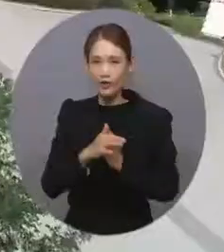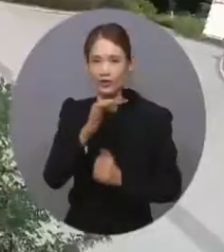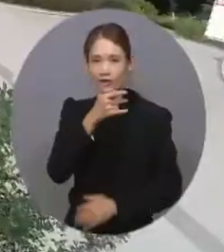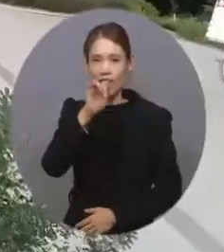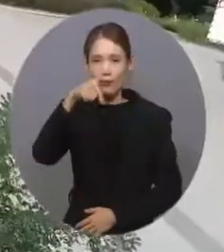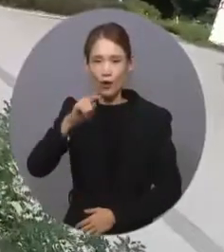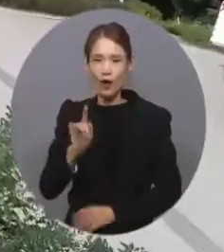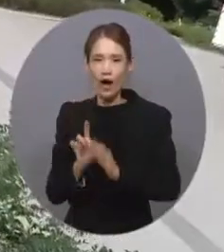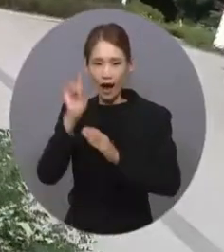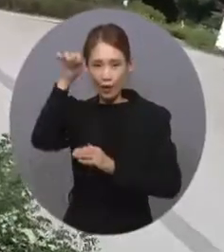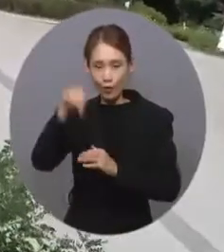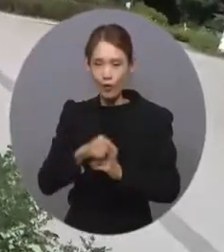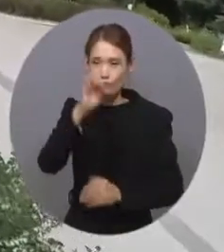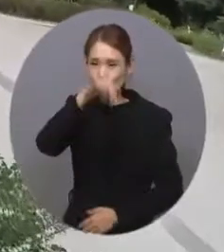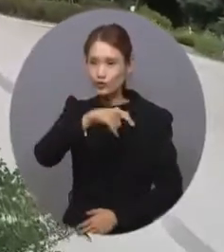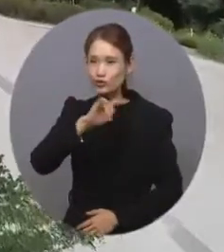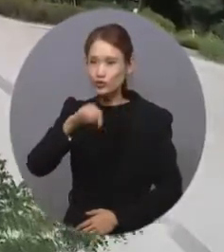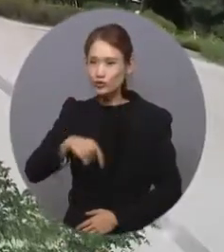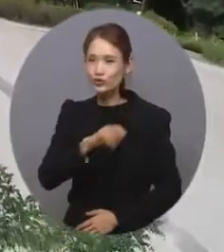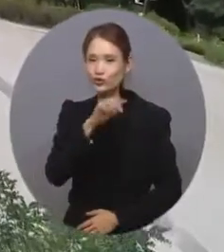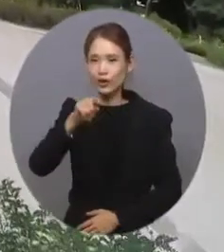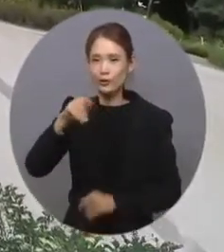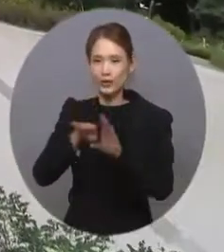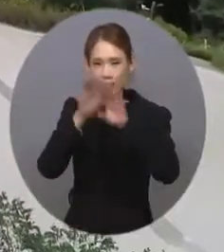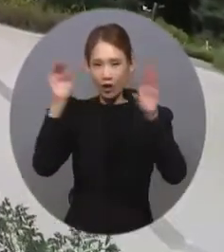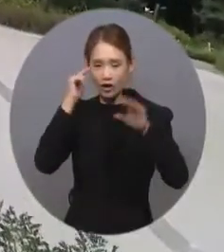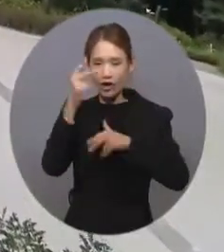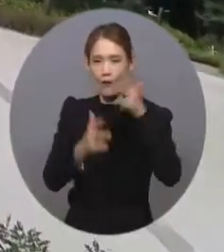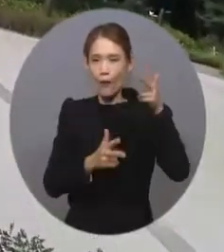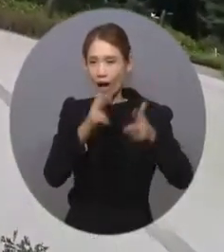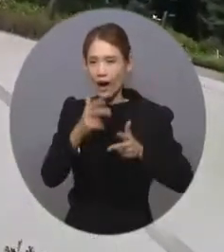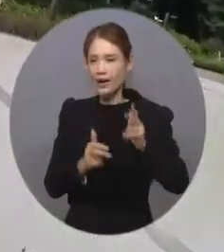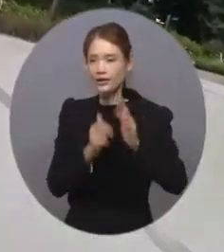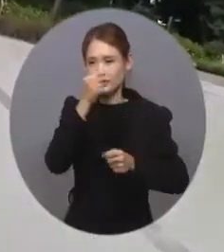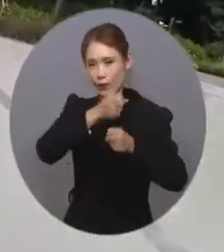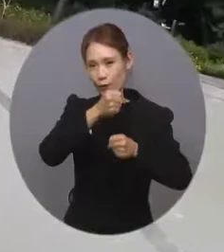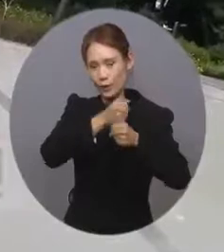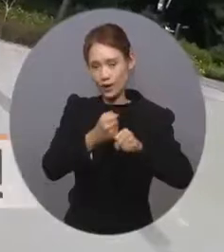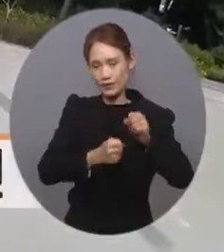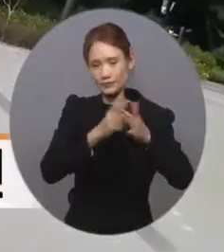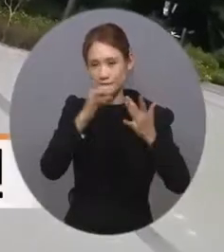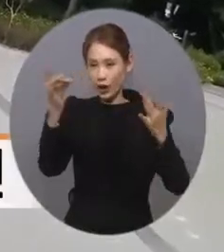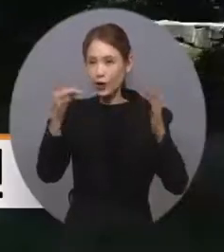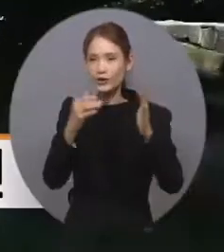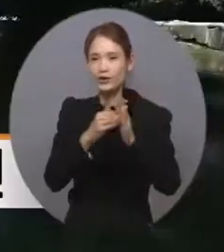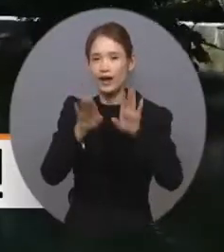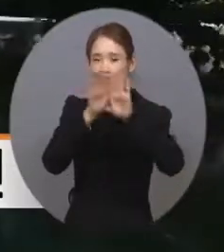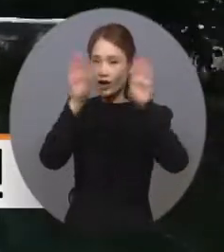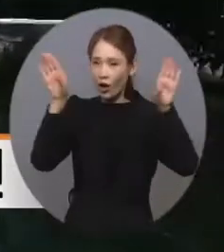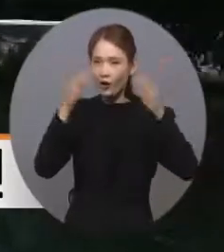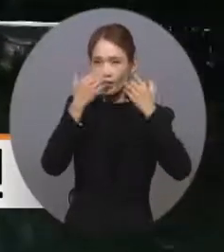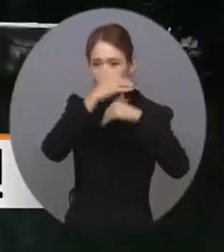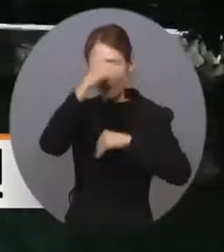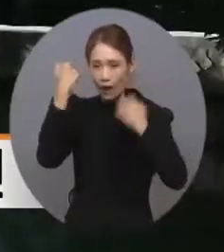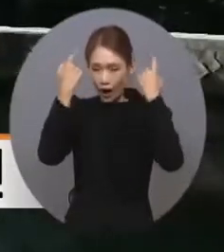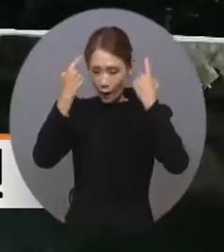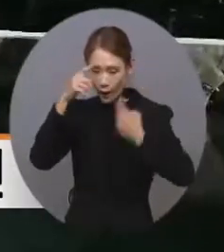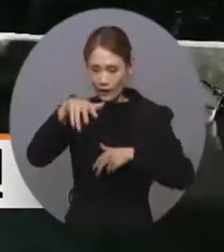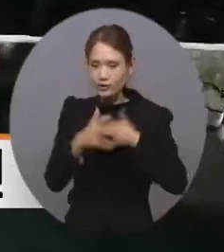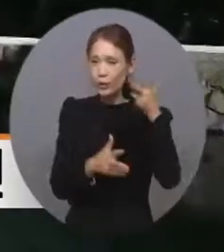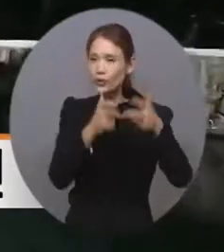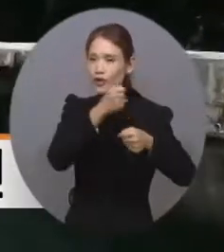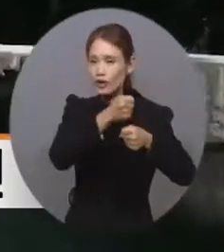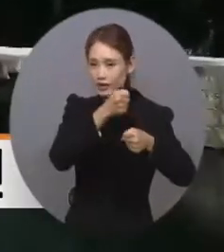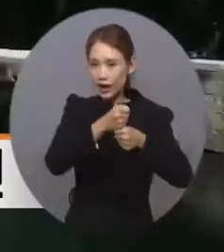2022년 도 열린 관광지 조성 사업에 선정되었습니다 열린 관광지 조성사업 은 장애인